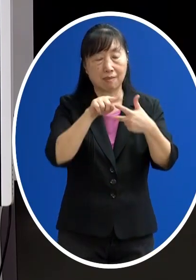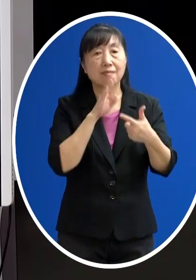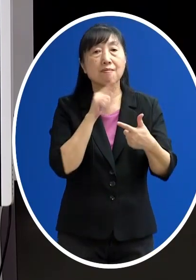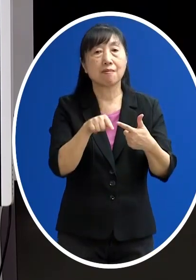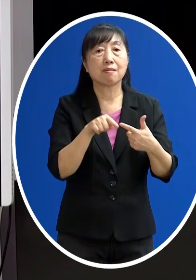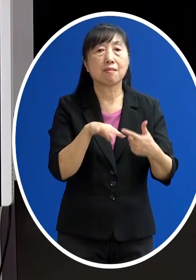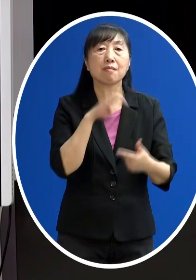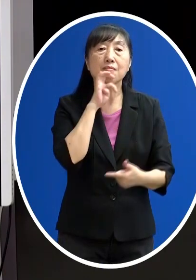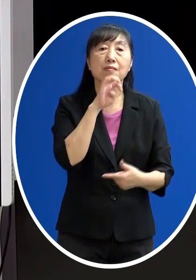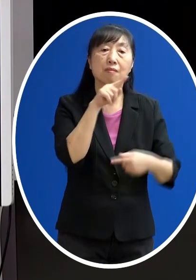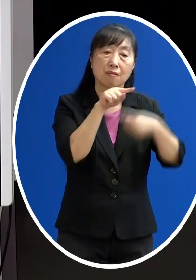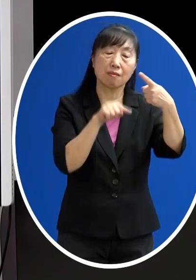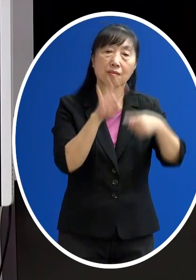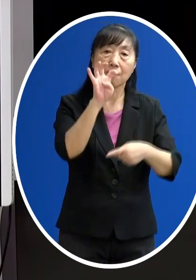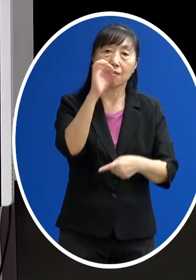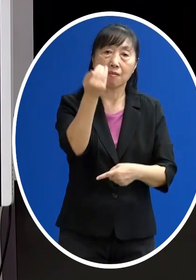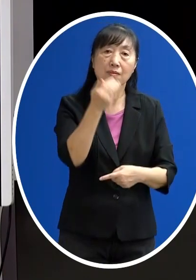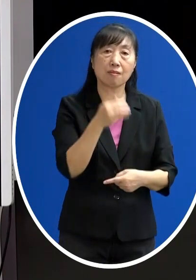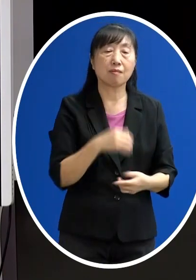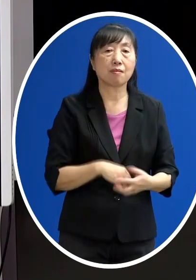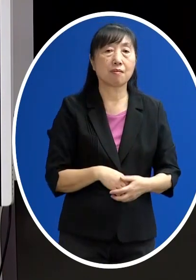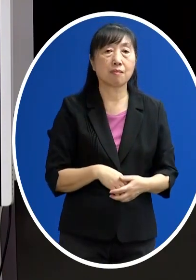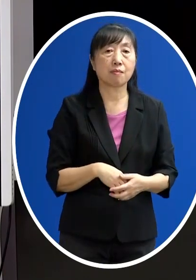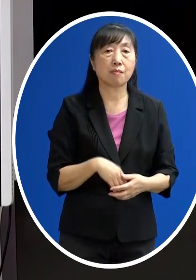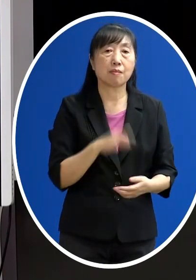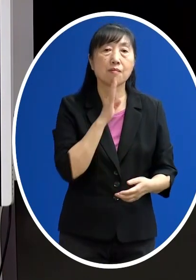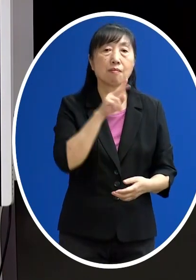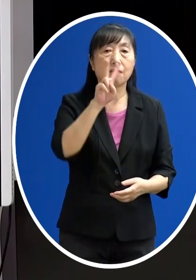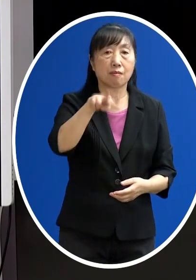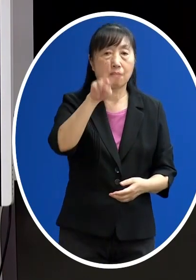49岁。那里面重症个案数大概是